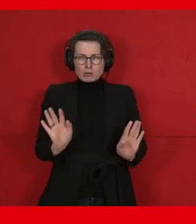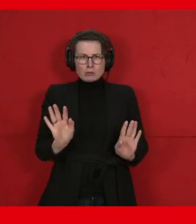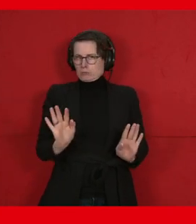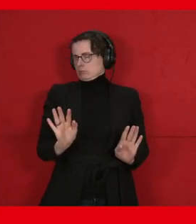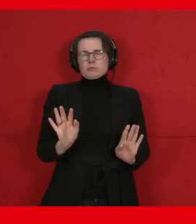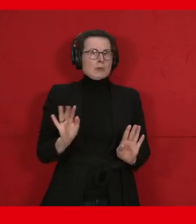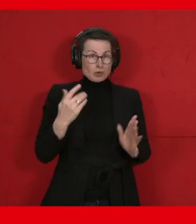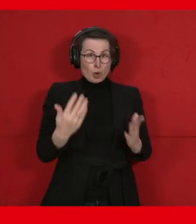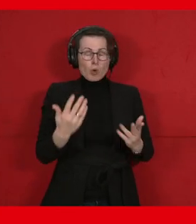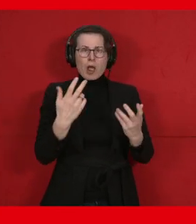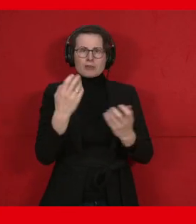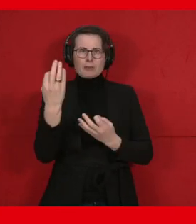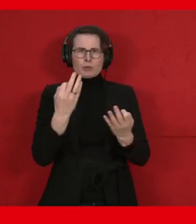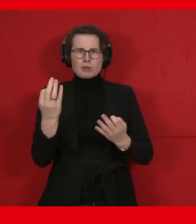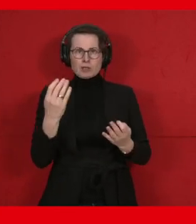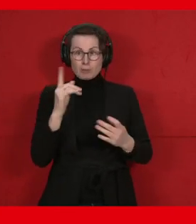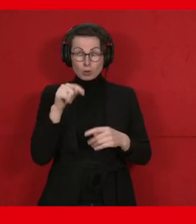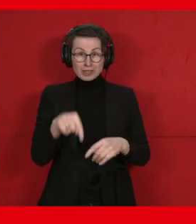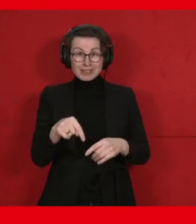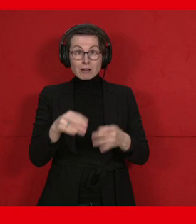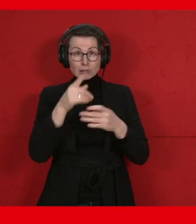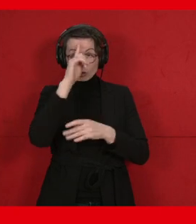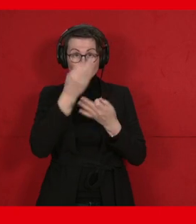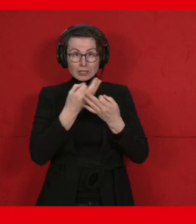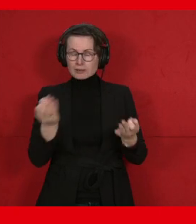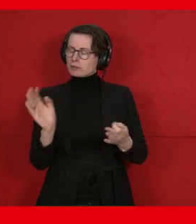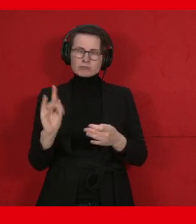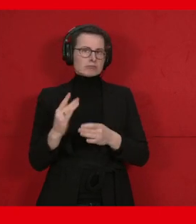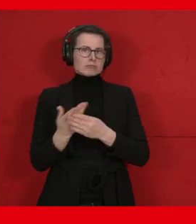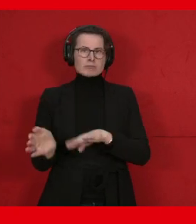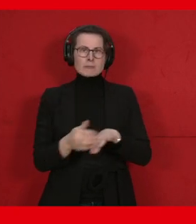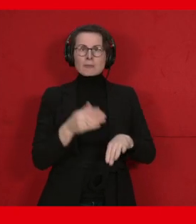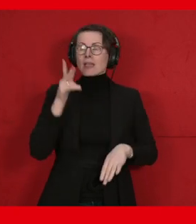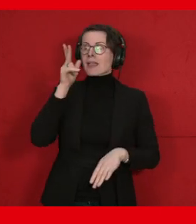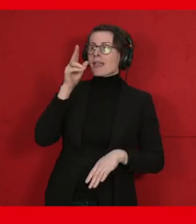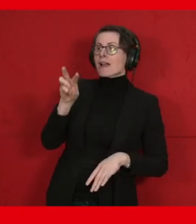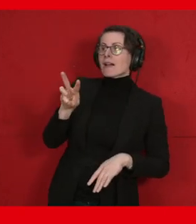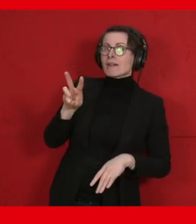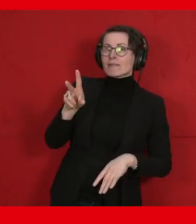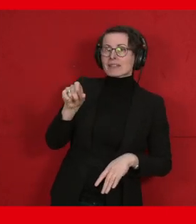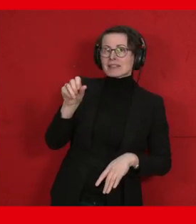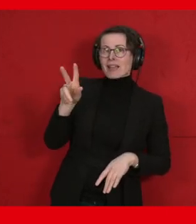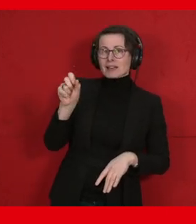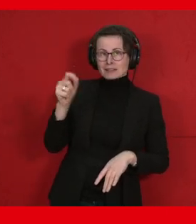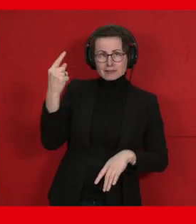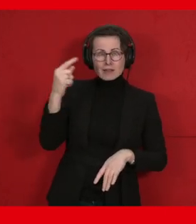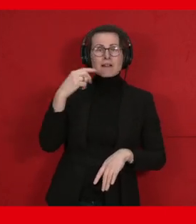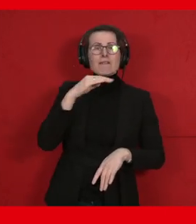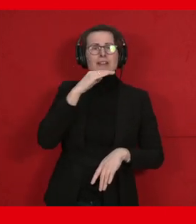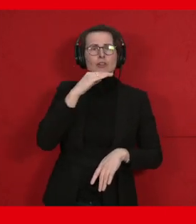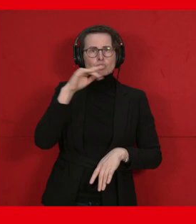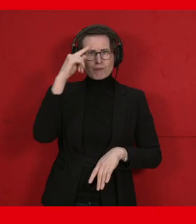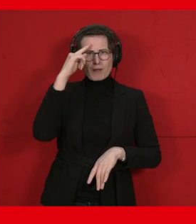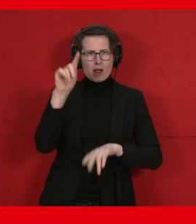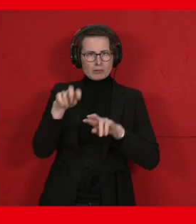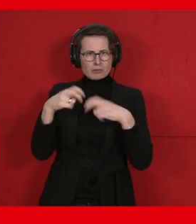in 80% der Fälle. Und das müssen wir überwinden. Herr Vassiliadis, Sie sitzen ja im Wasserstoffrat. Passiert